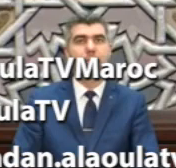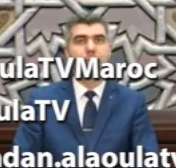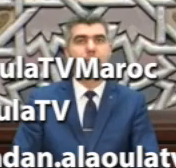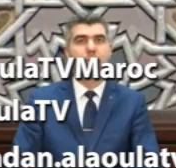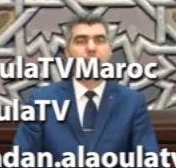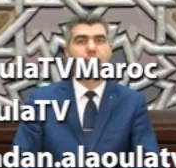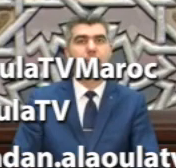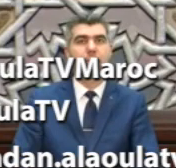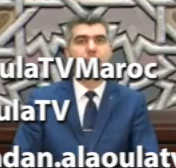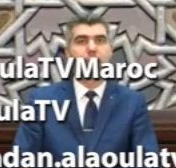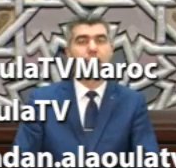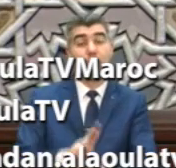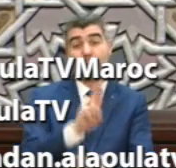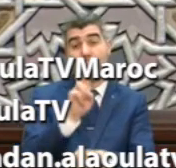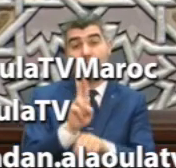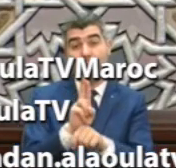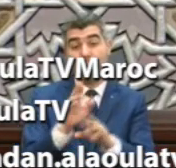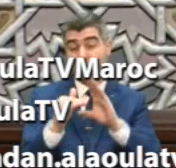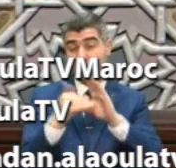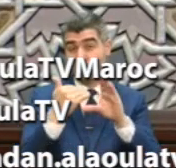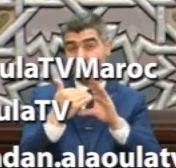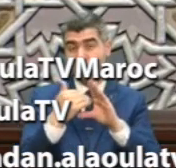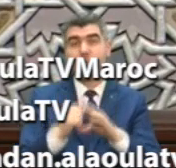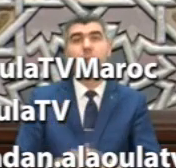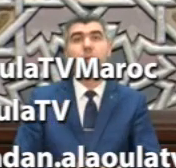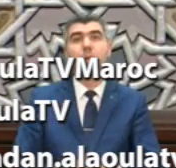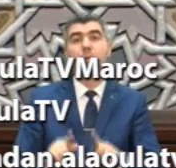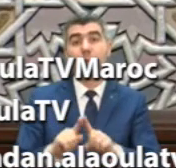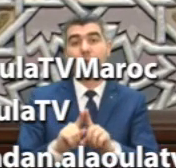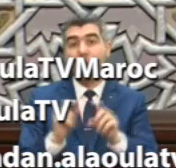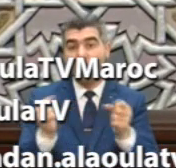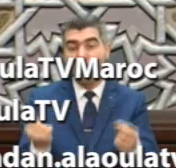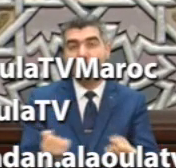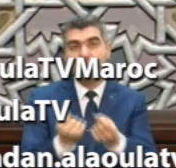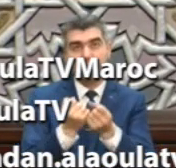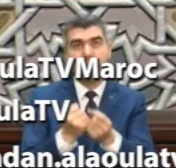انا السؤال اللي توصلت به يتعلق بالنهوض